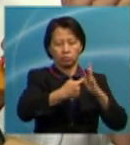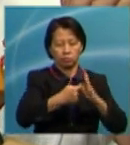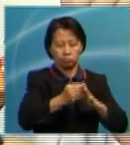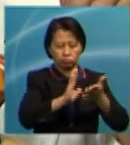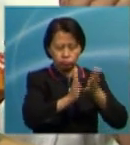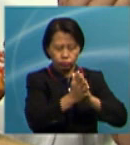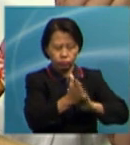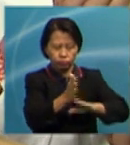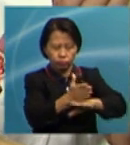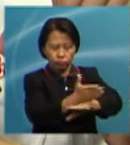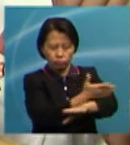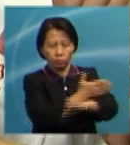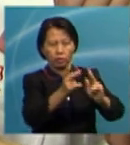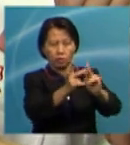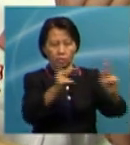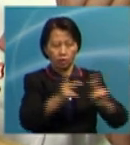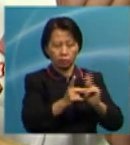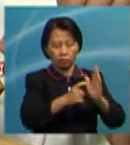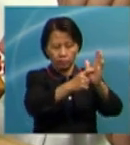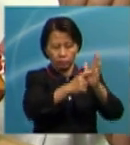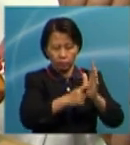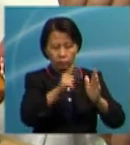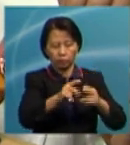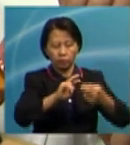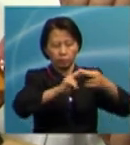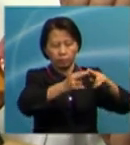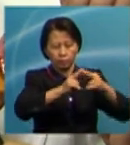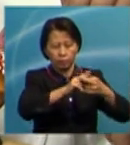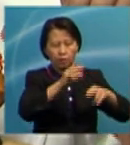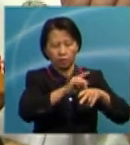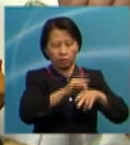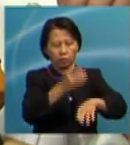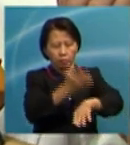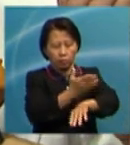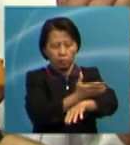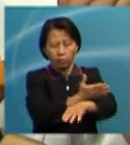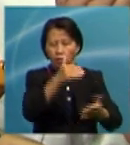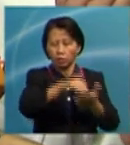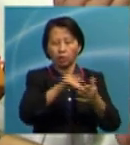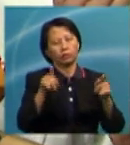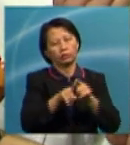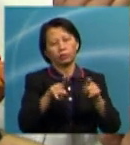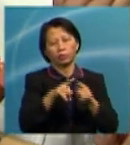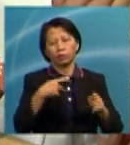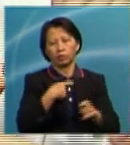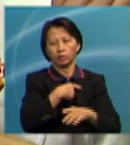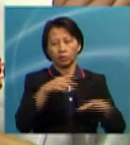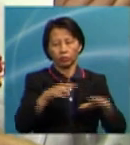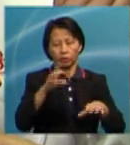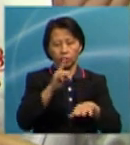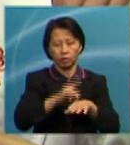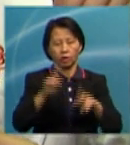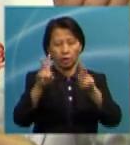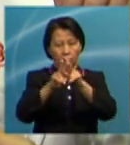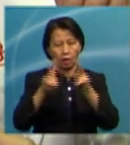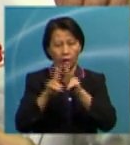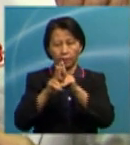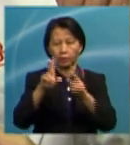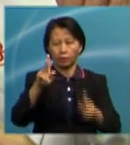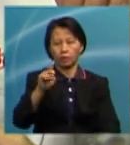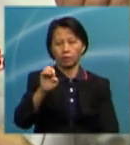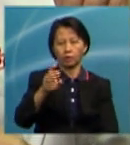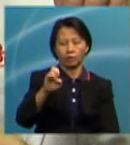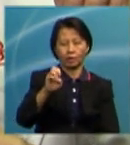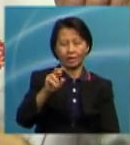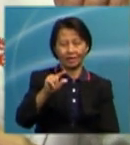kawasan-kawasan yang Perlu diperbaiki atau dibangun semula Seperti apa kita laksanakan di kampung kinci dengan flatfat